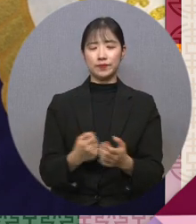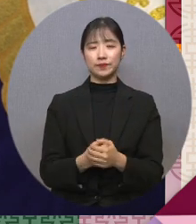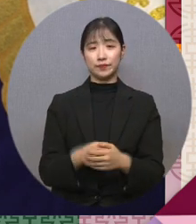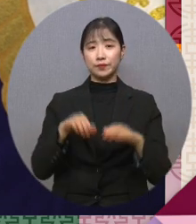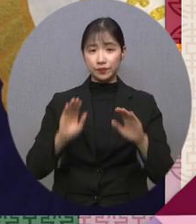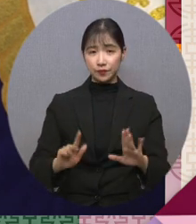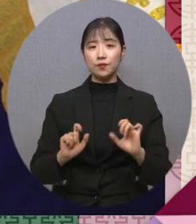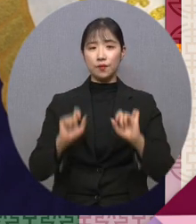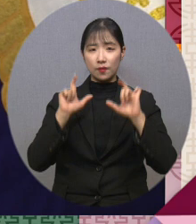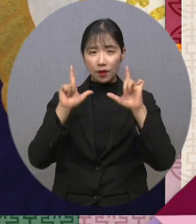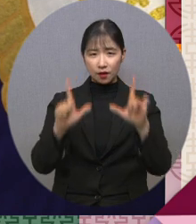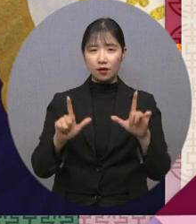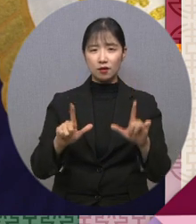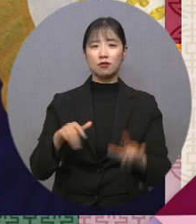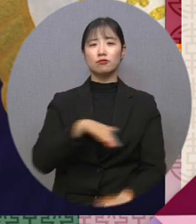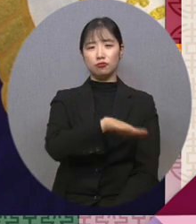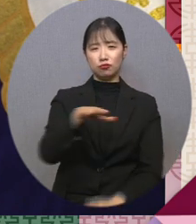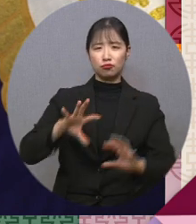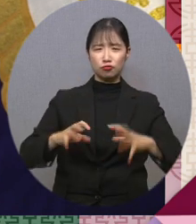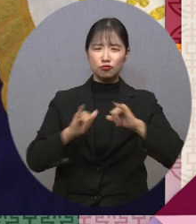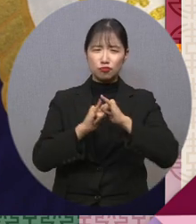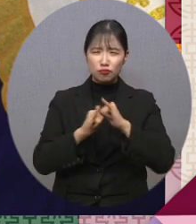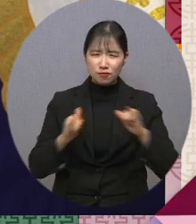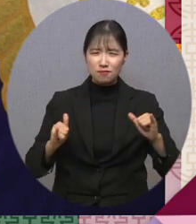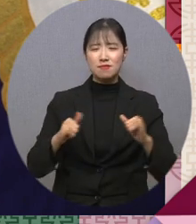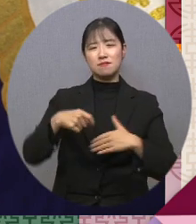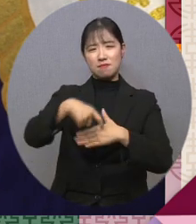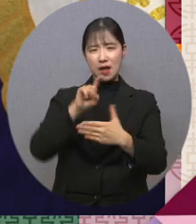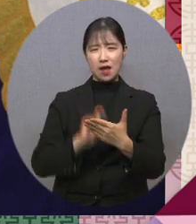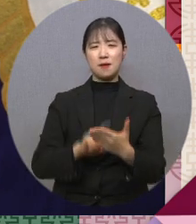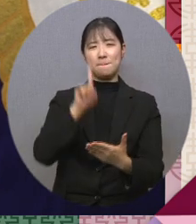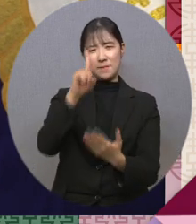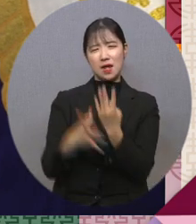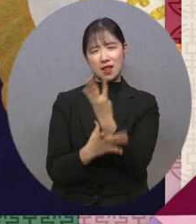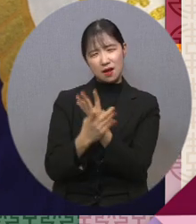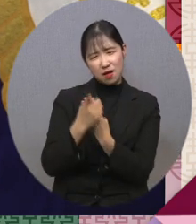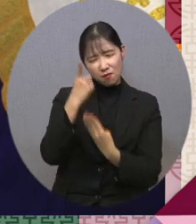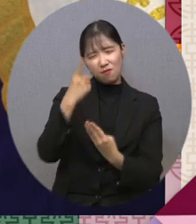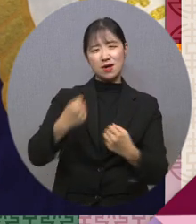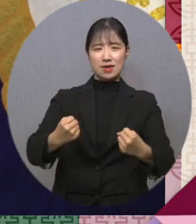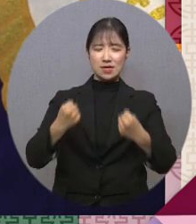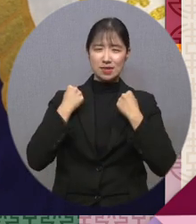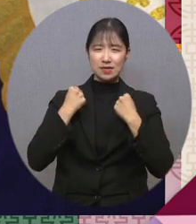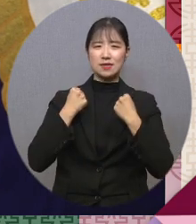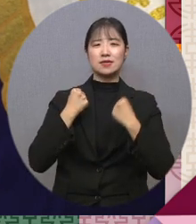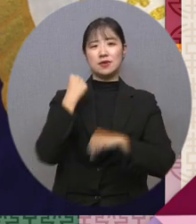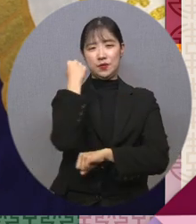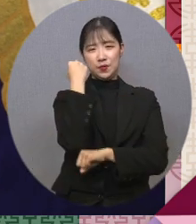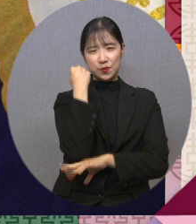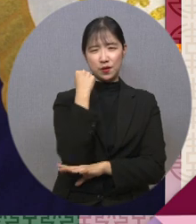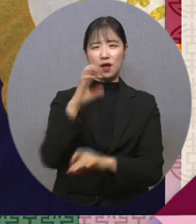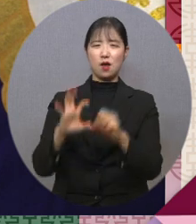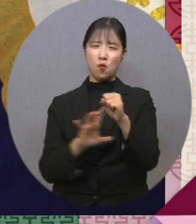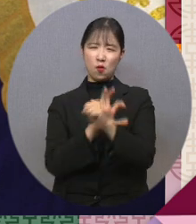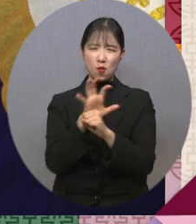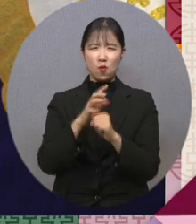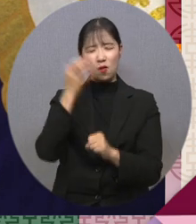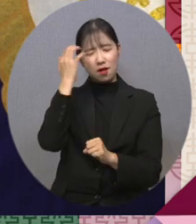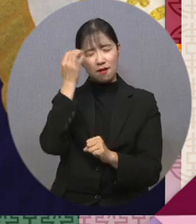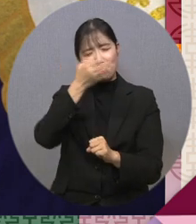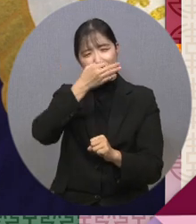이민년에는 위대한 우리 국민의 마음을 하나로 모은 통합의 에너지를 발판으로 코로나